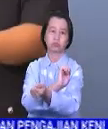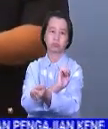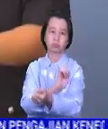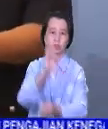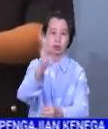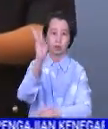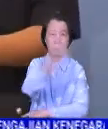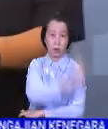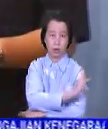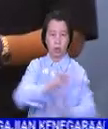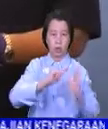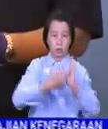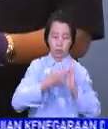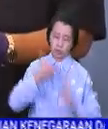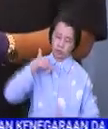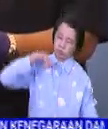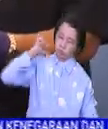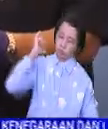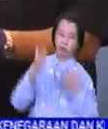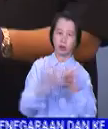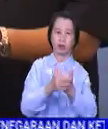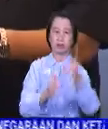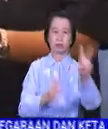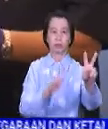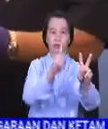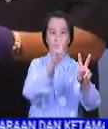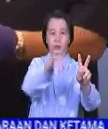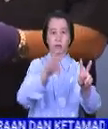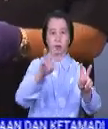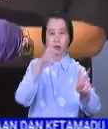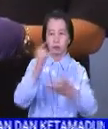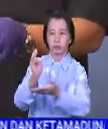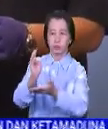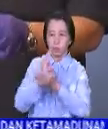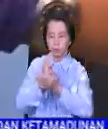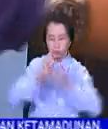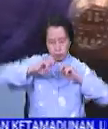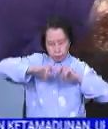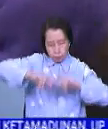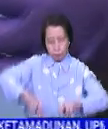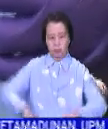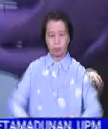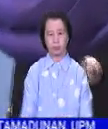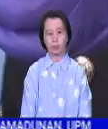selama 6 hari bermula semalam sehingga 21 Julai depan bagi membantu siasatan.